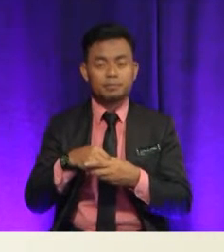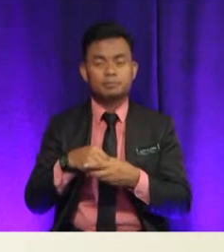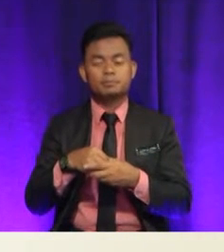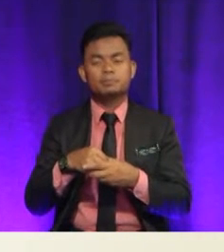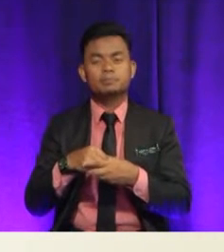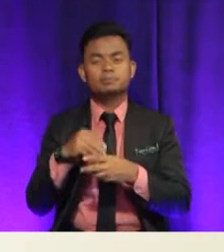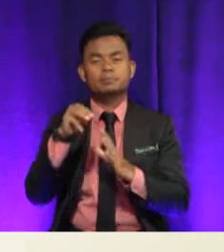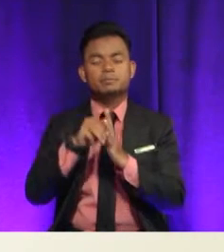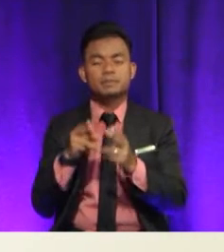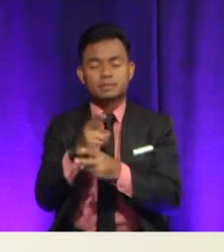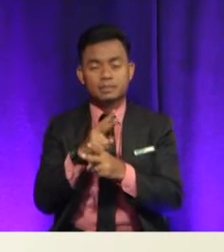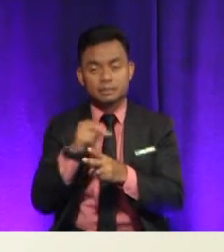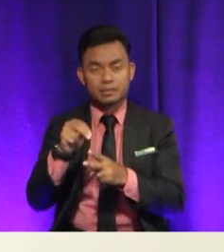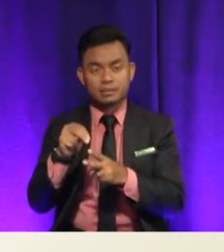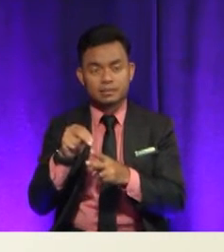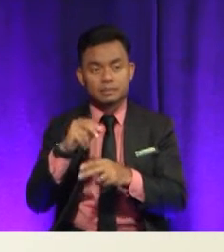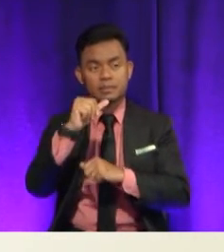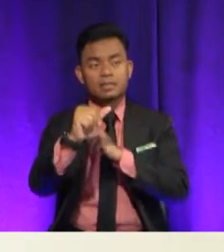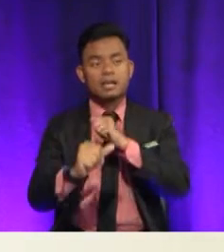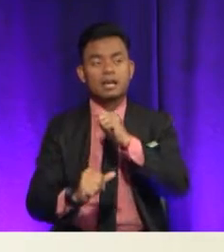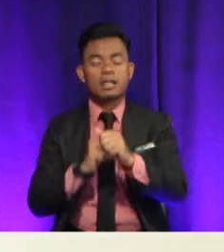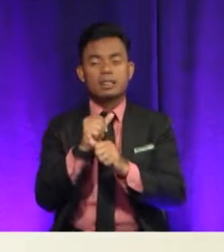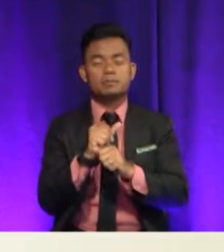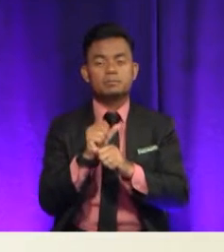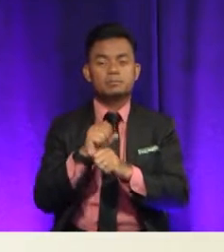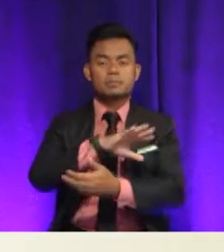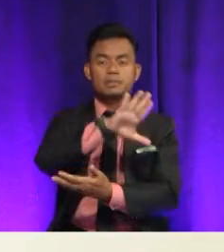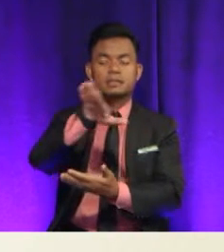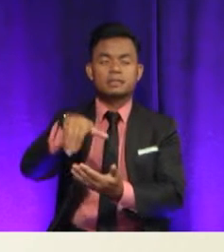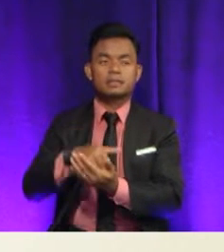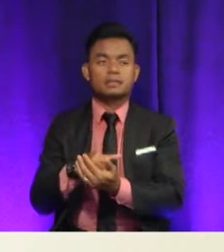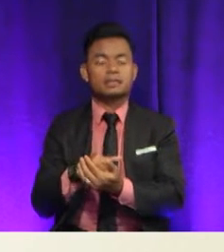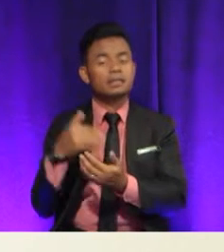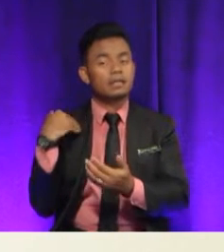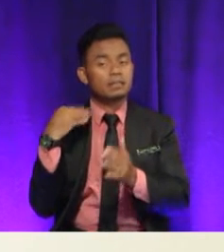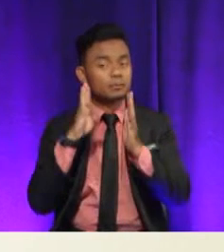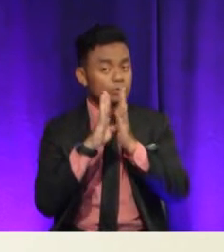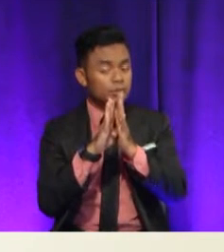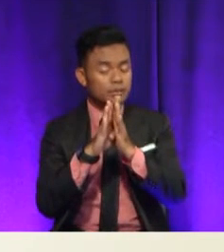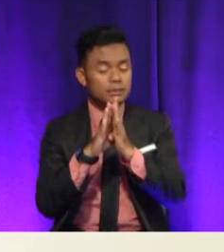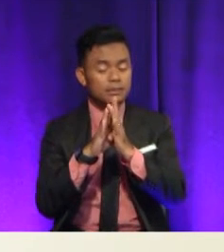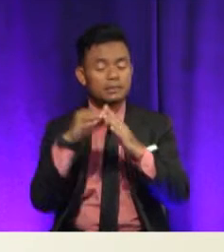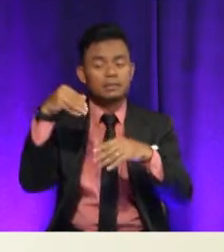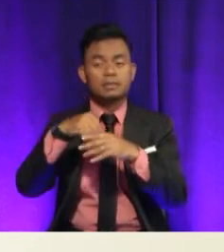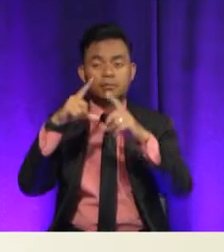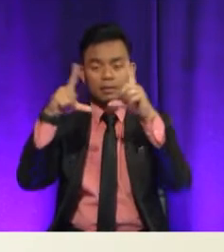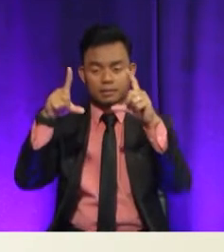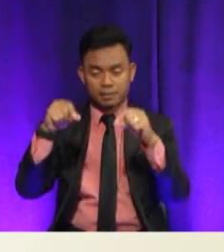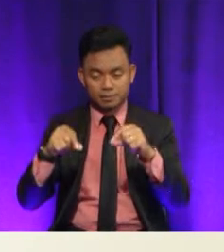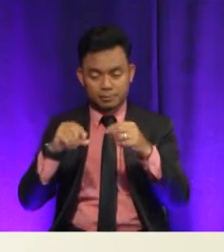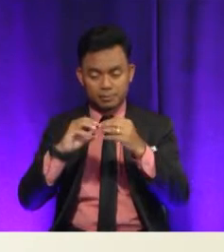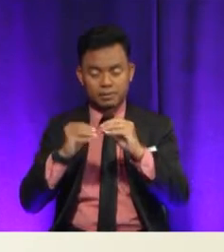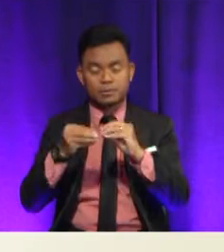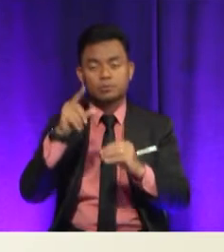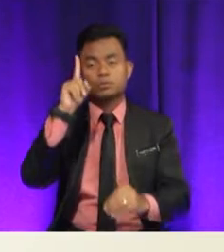pada rangka yang Ini bukti pada rangkap yang pertama jadi di situ kepribadian unggul yang pertama sekali yang ada pada